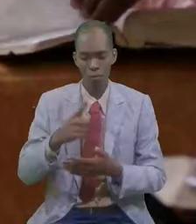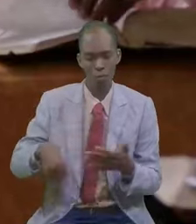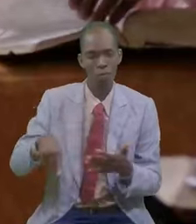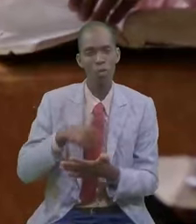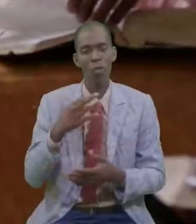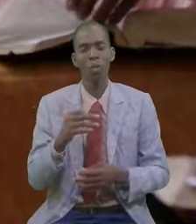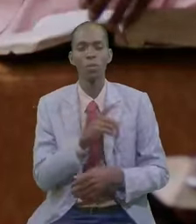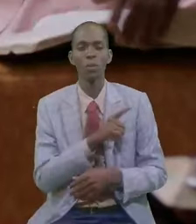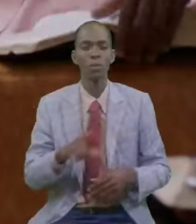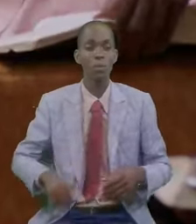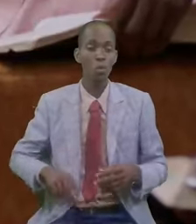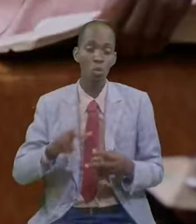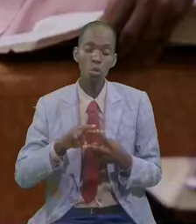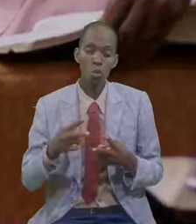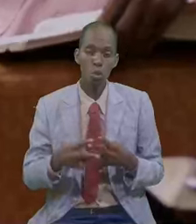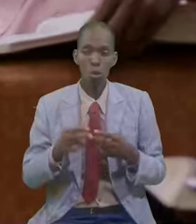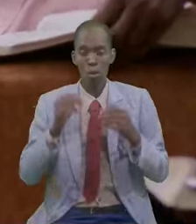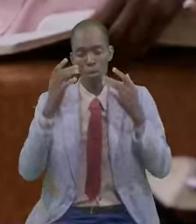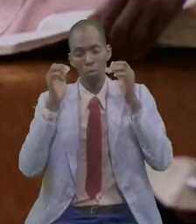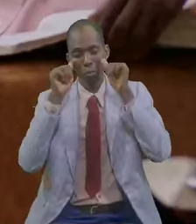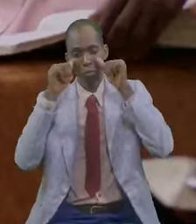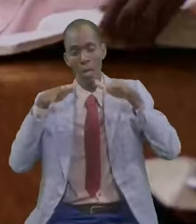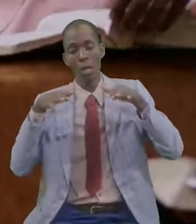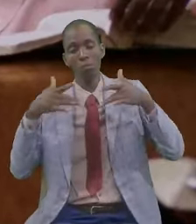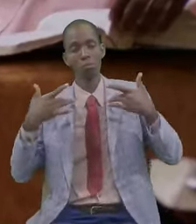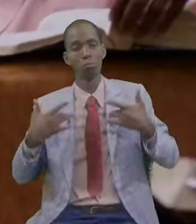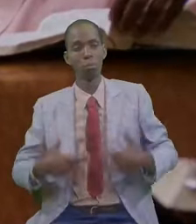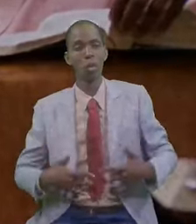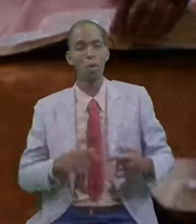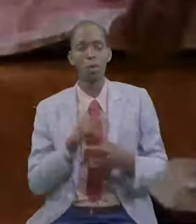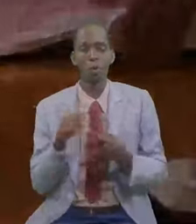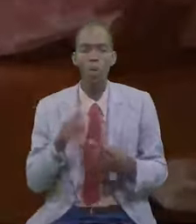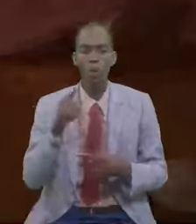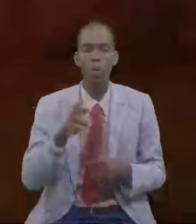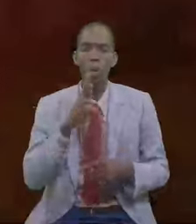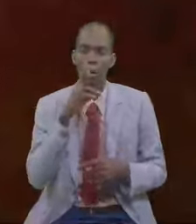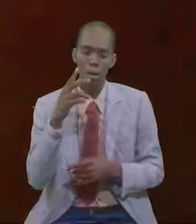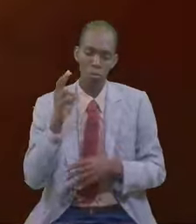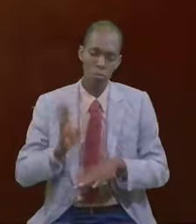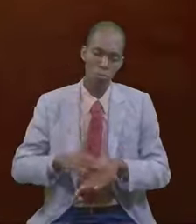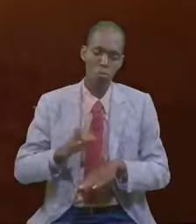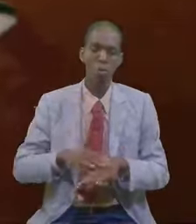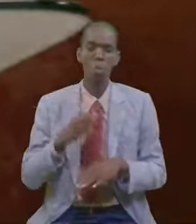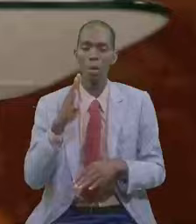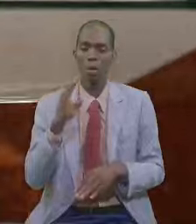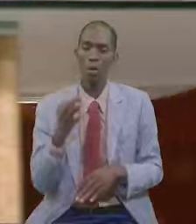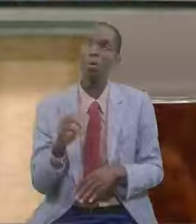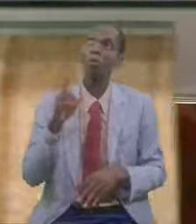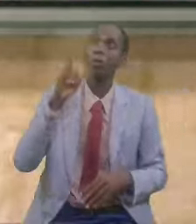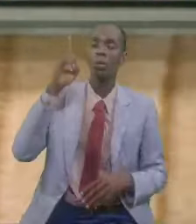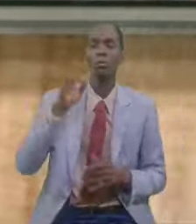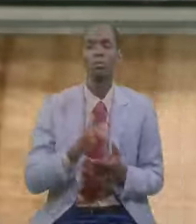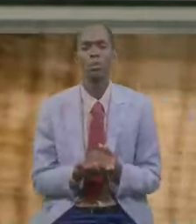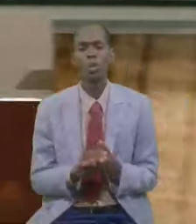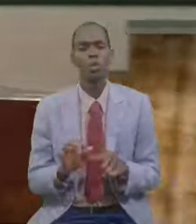correction du Seigneur et ne perds pas courage lorsqu'il te reprend. Est-ce que